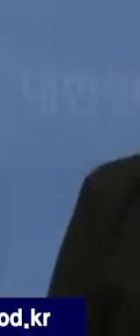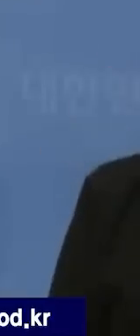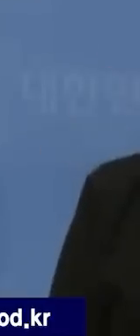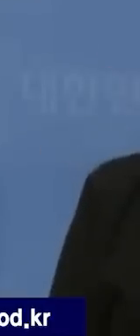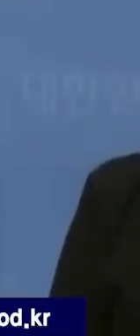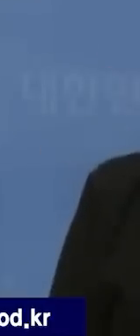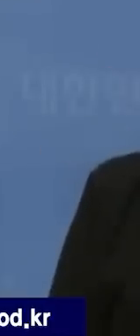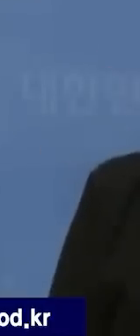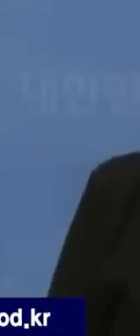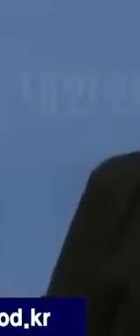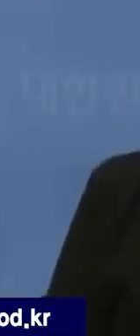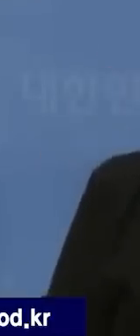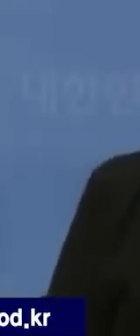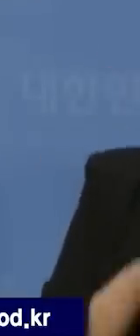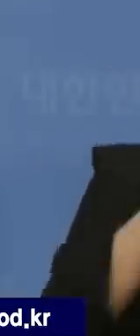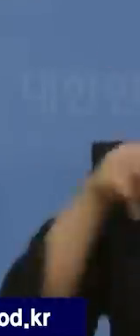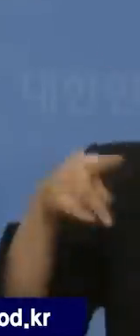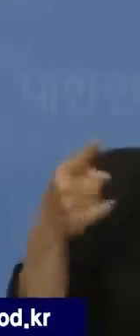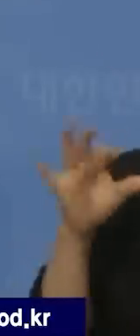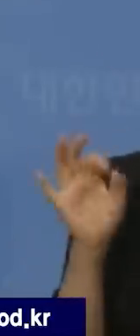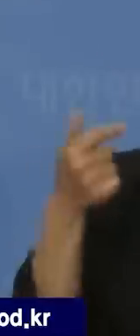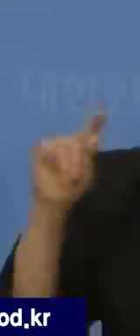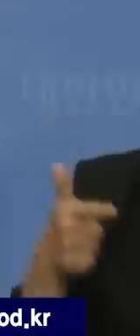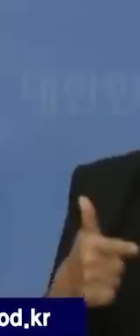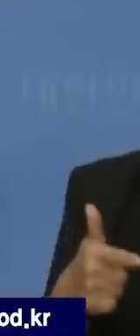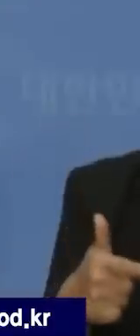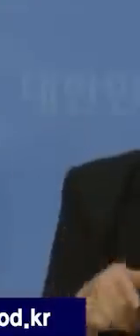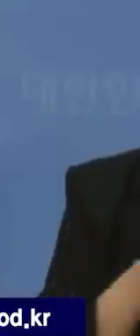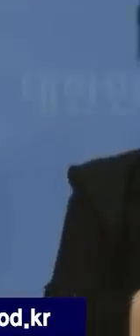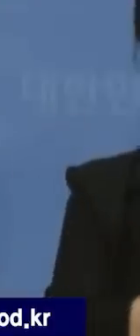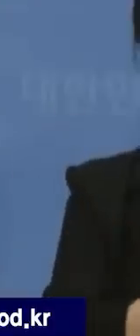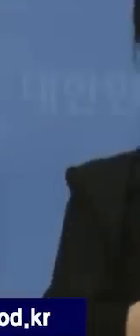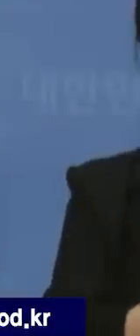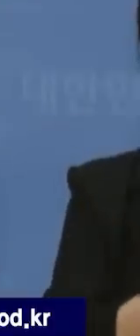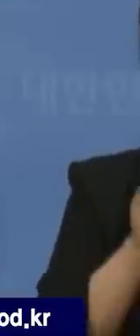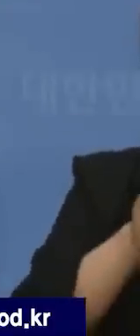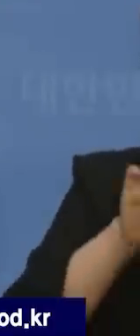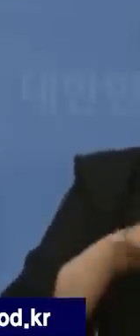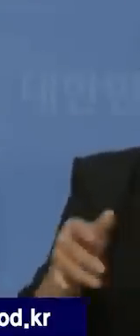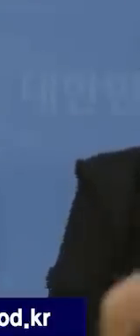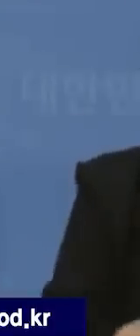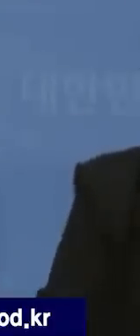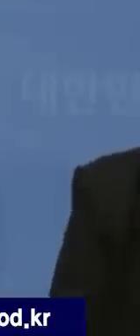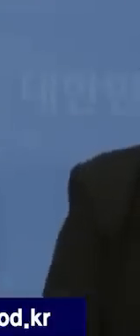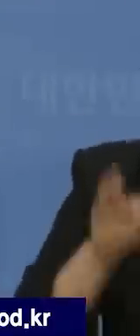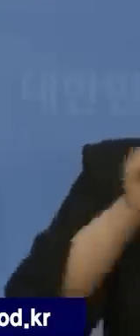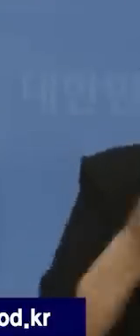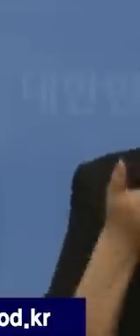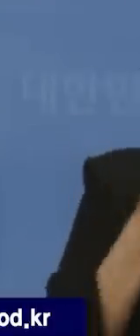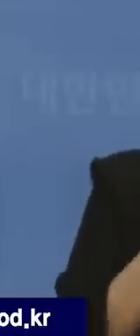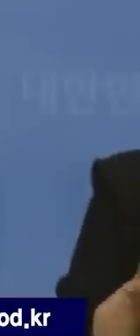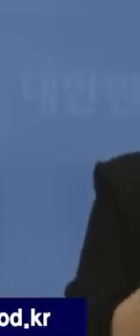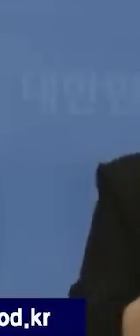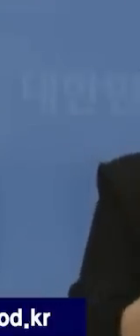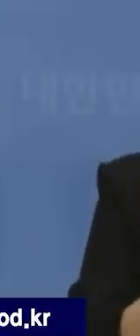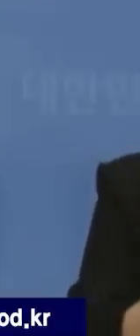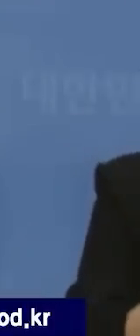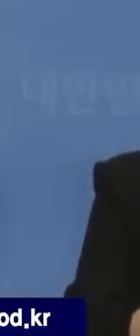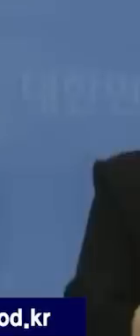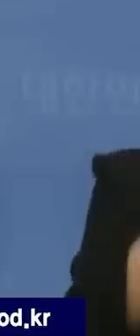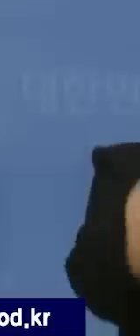이동관 특보가 방통위원장에 임명된다면 이명박 정권에 이어 방송